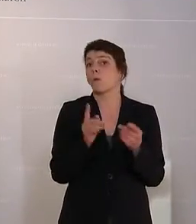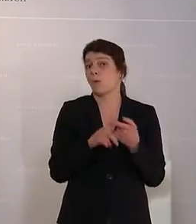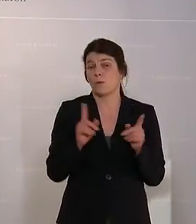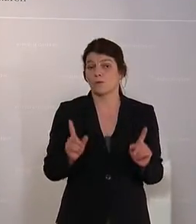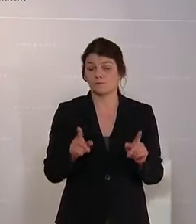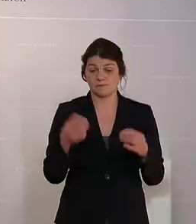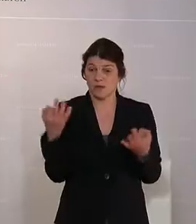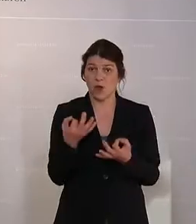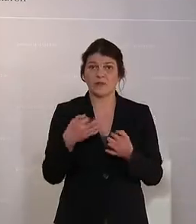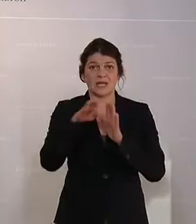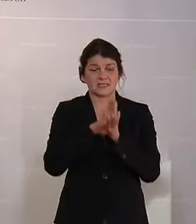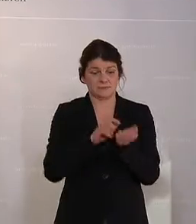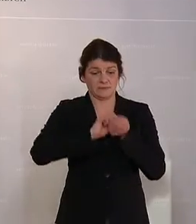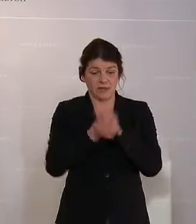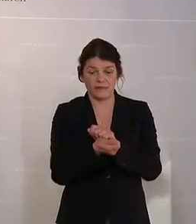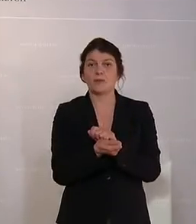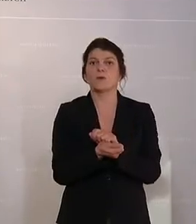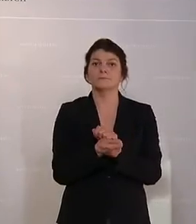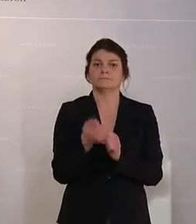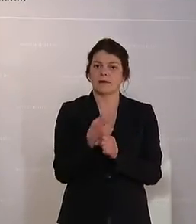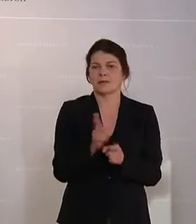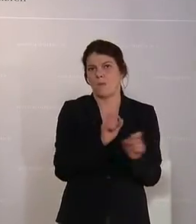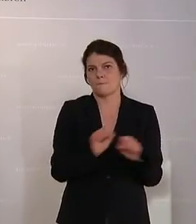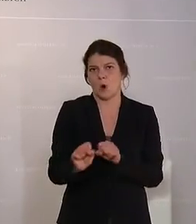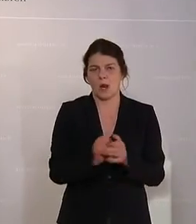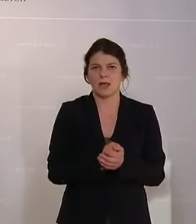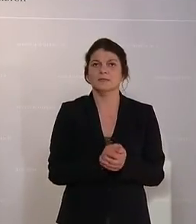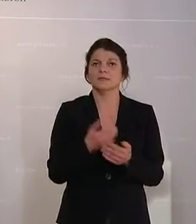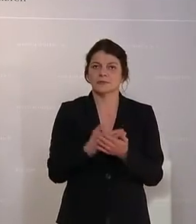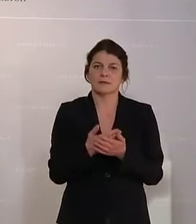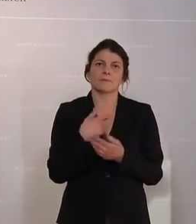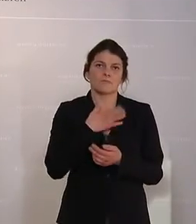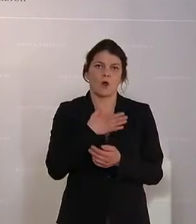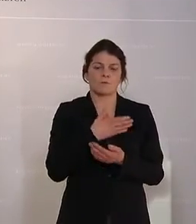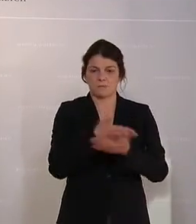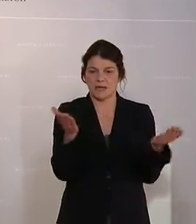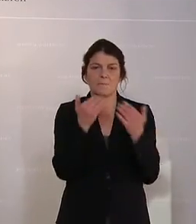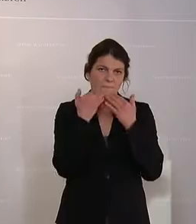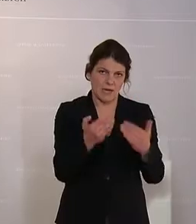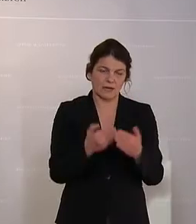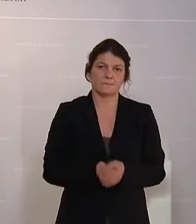die heutige Gesetzesänderung macht das möglich. Dafür möchte ich mich bei Ihnen bedanken.